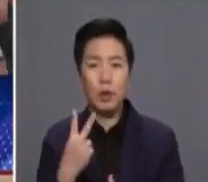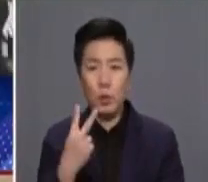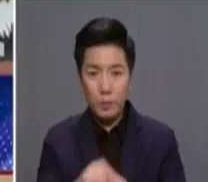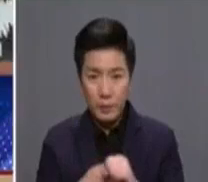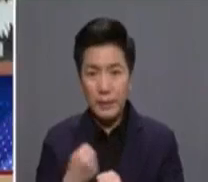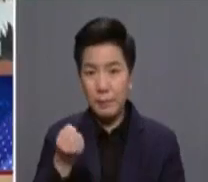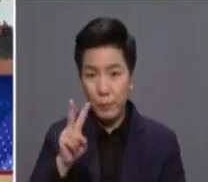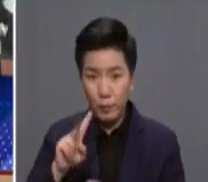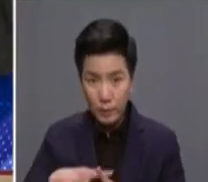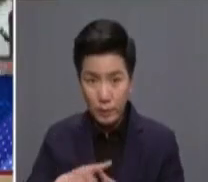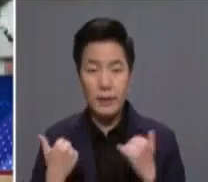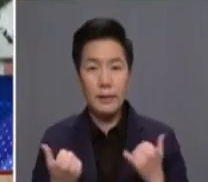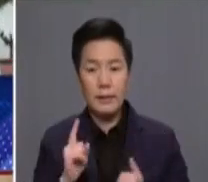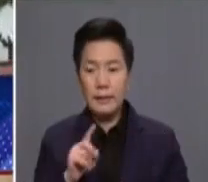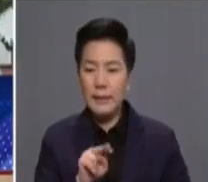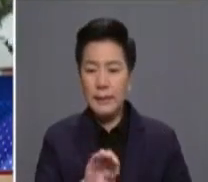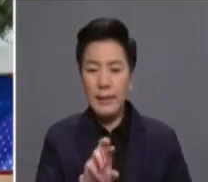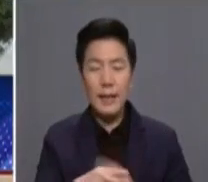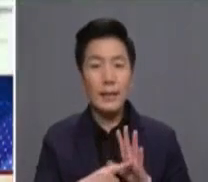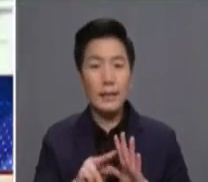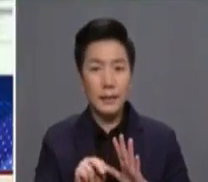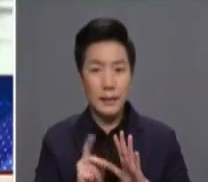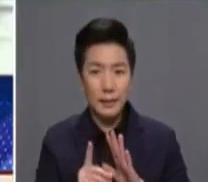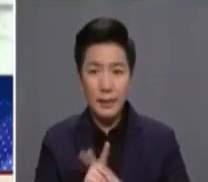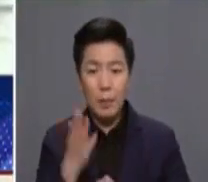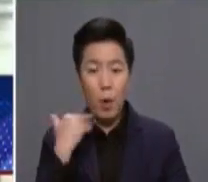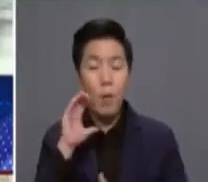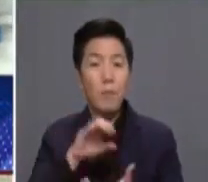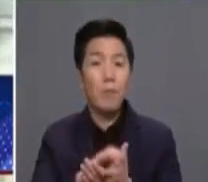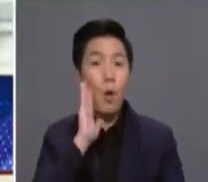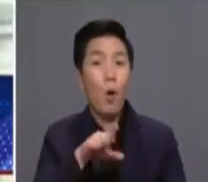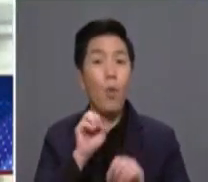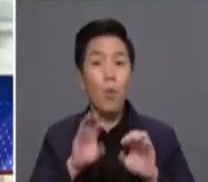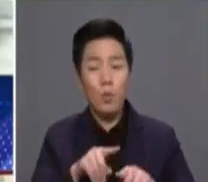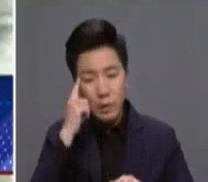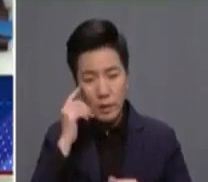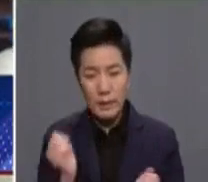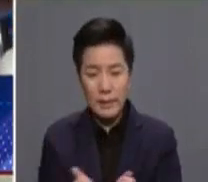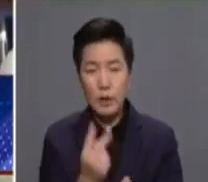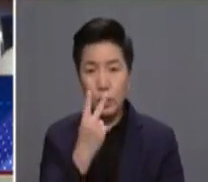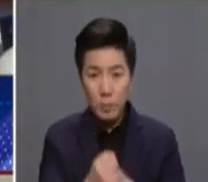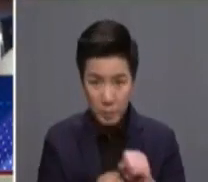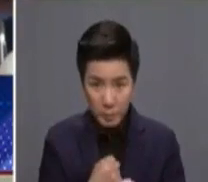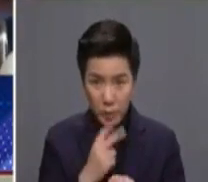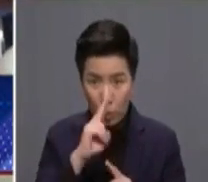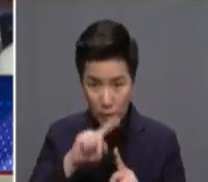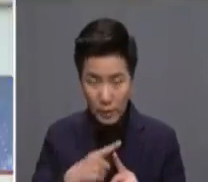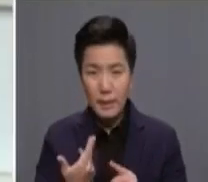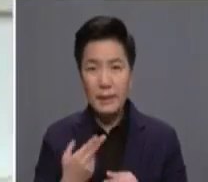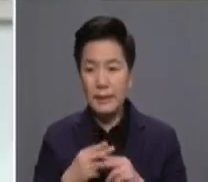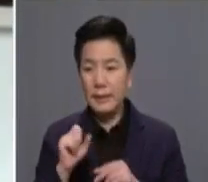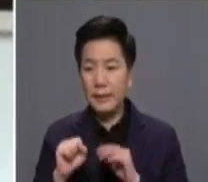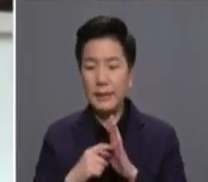ปี12เดือนแล้วก็ยังมีคุณนิรันดร์แสนเมืองโคตรที่เป็นอดีตสามีครูจอมทรัพย์จำคุก2เดือนมีในศัพท์วาปีครับซึ่งอ้าง